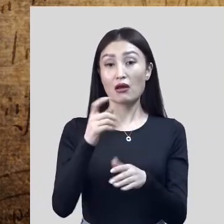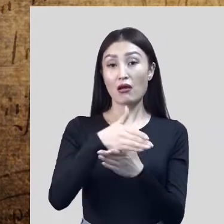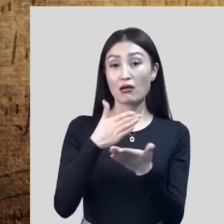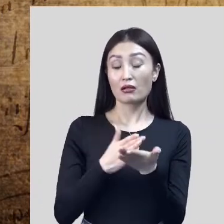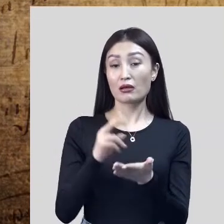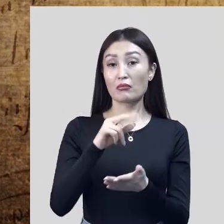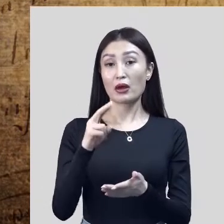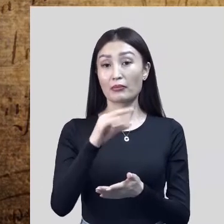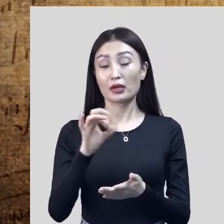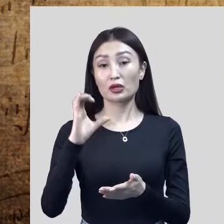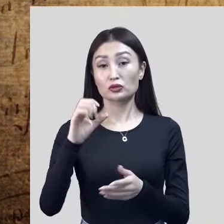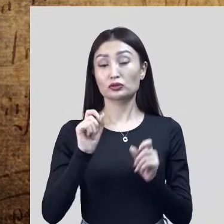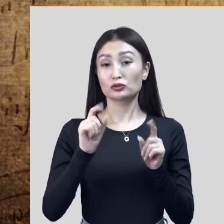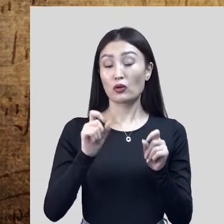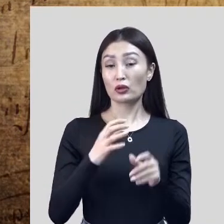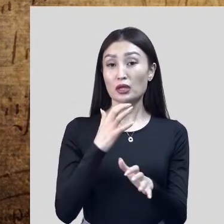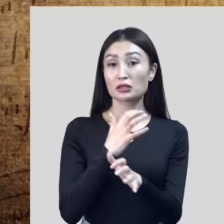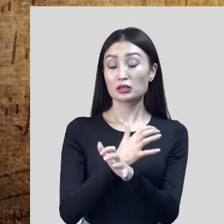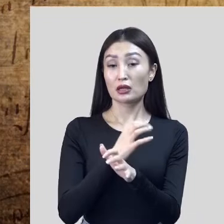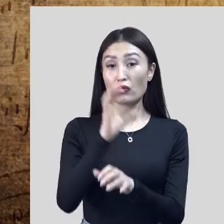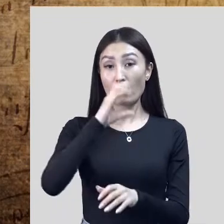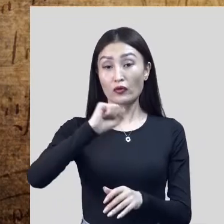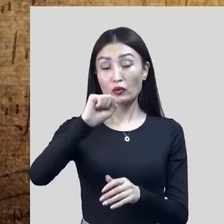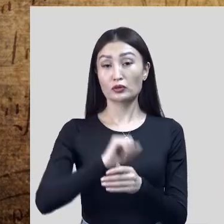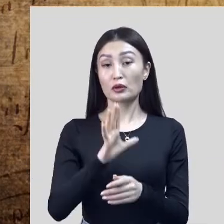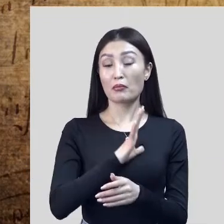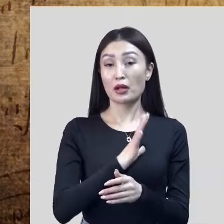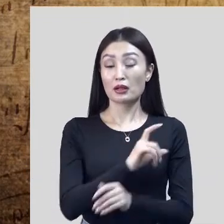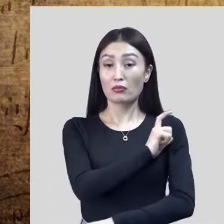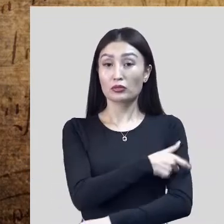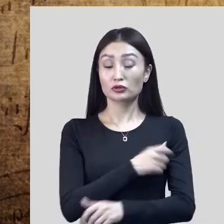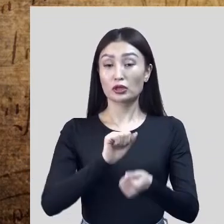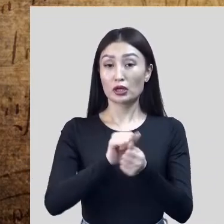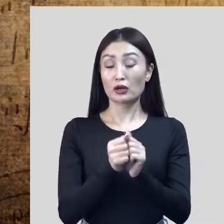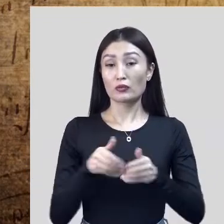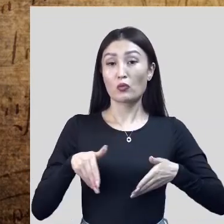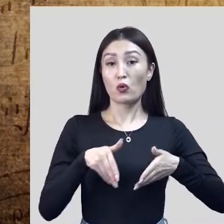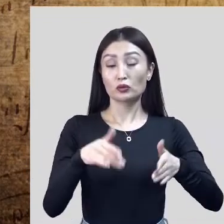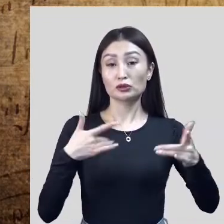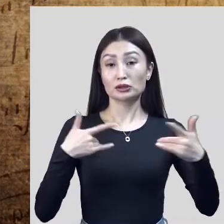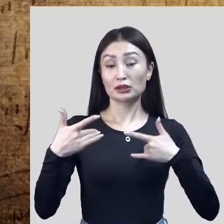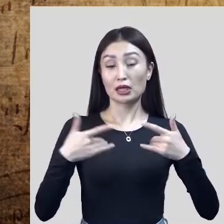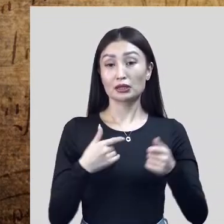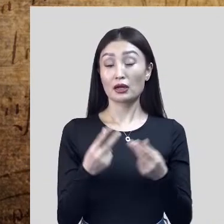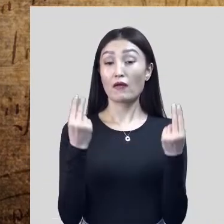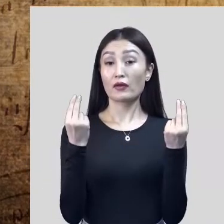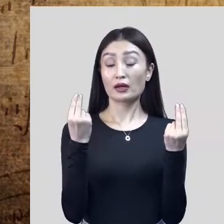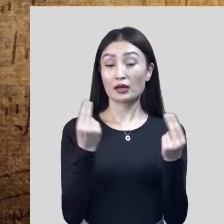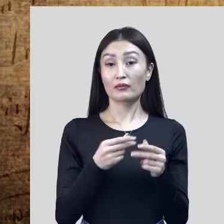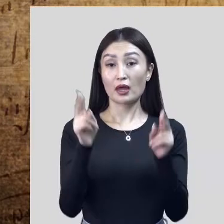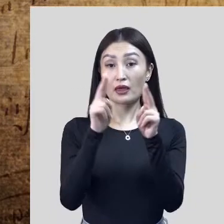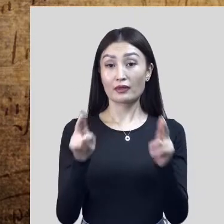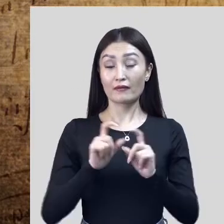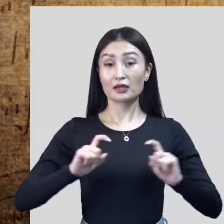хлеб и папирус, из Нубии, золото и слоновую кость. В этом городе были мощенные камнем улицы, театр, великолепные царские